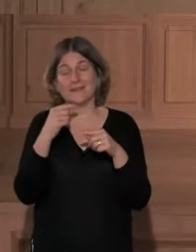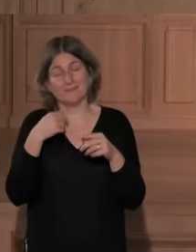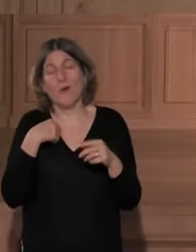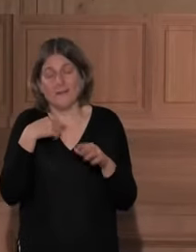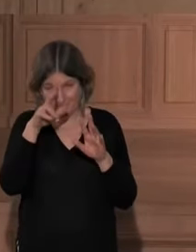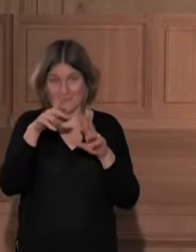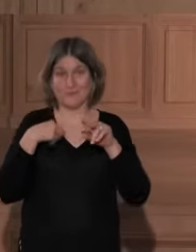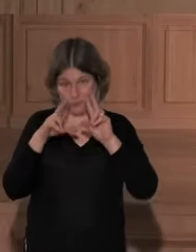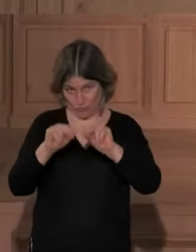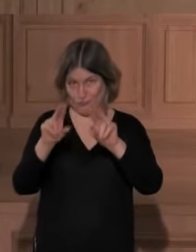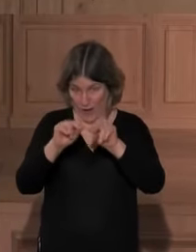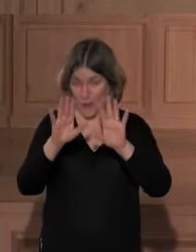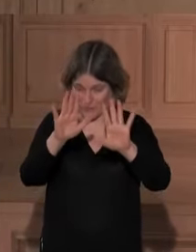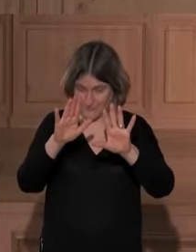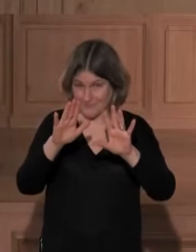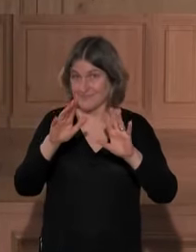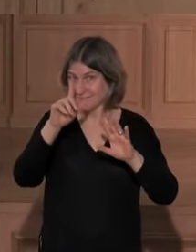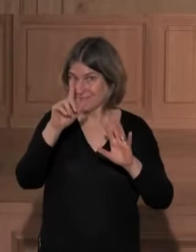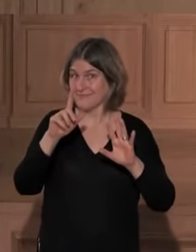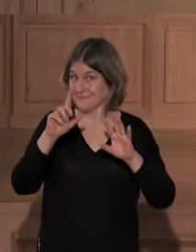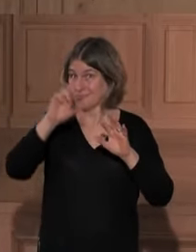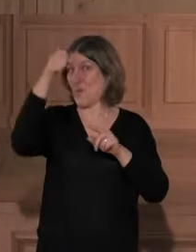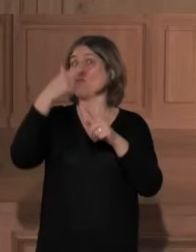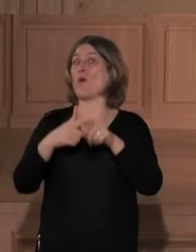vais vous dire ce soir, en exclusivité.